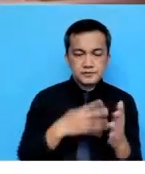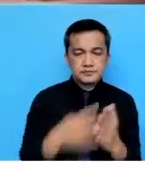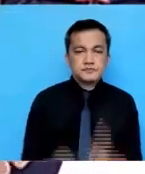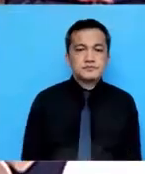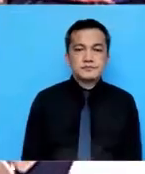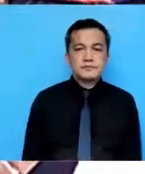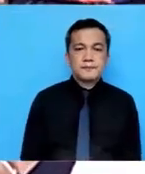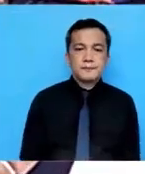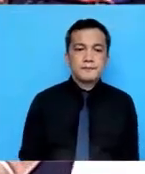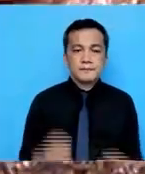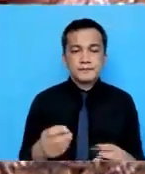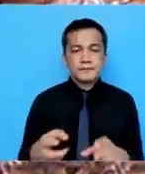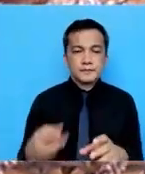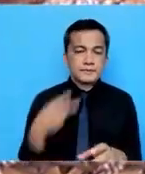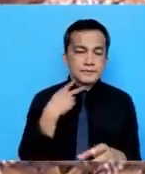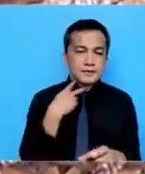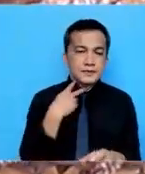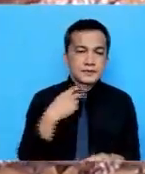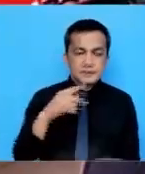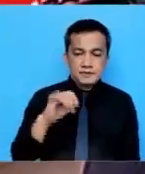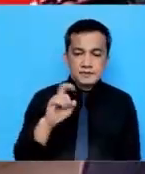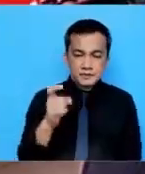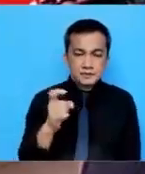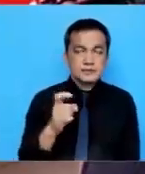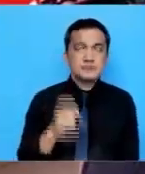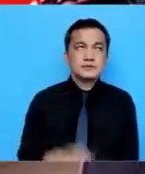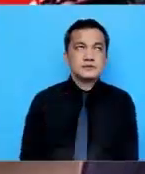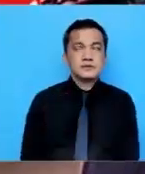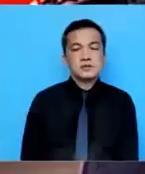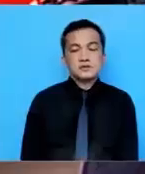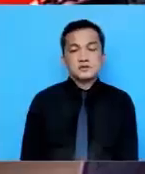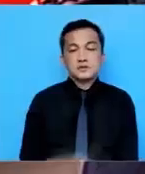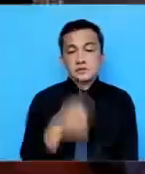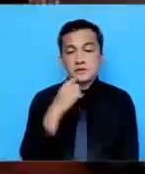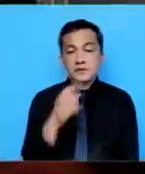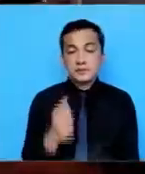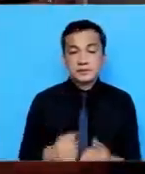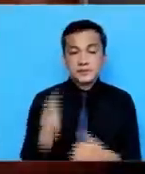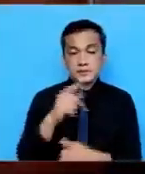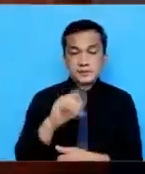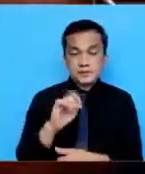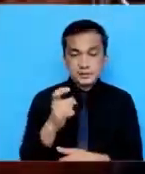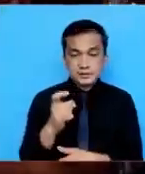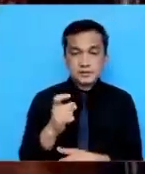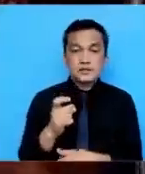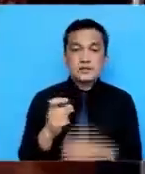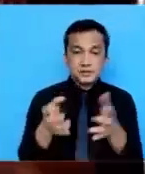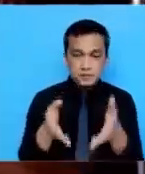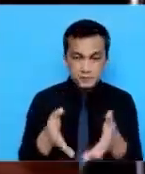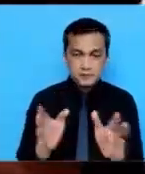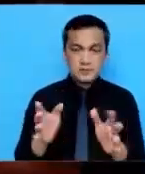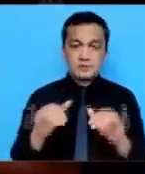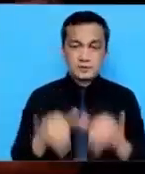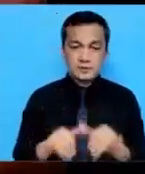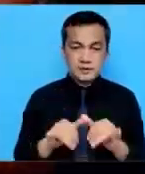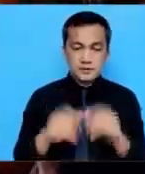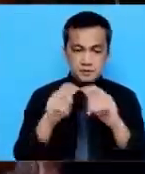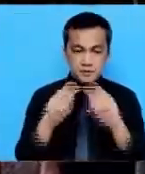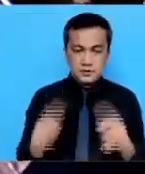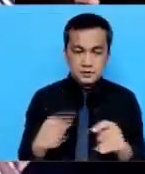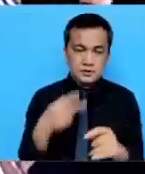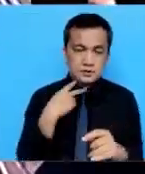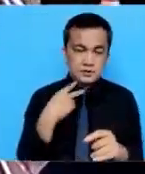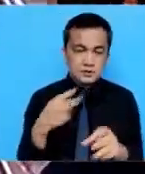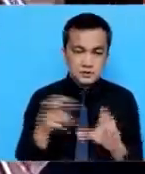stranded na pasahero sa Paranaque Integrated Terminal Exchange. Sabi ng pamunuan ng PTEX, papayagan nilang manatili sa terminal ang mga stranded na